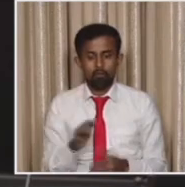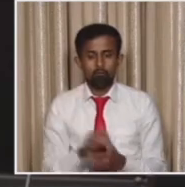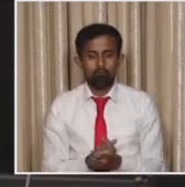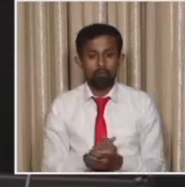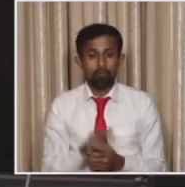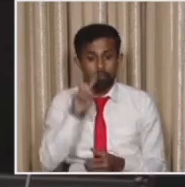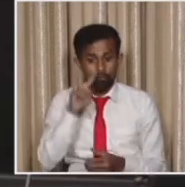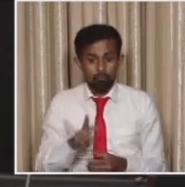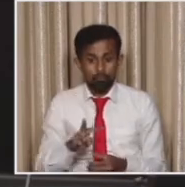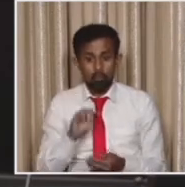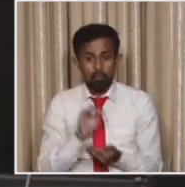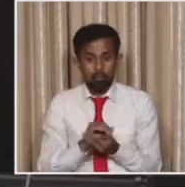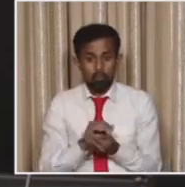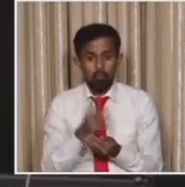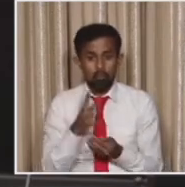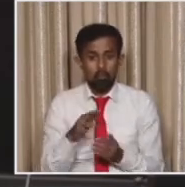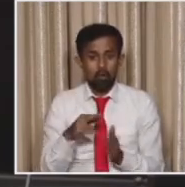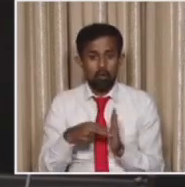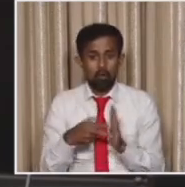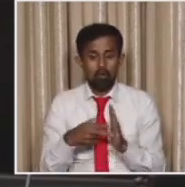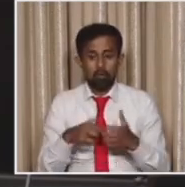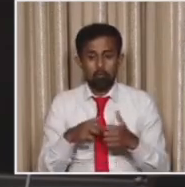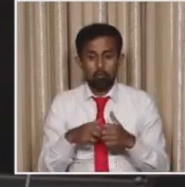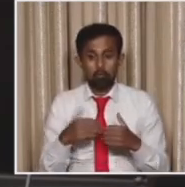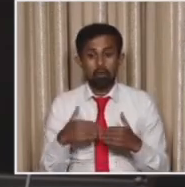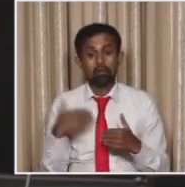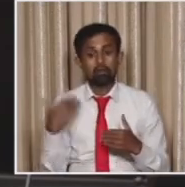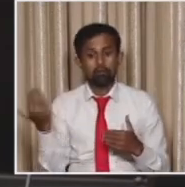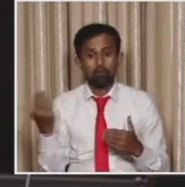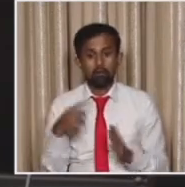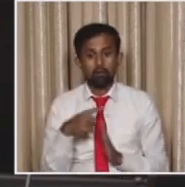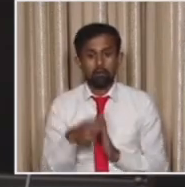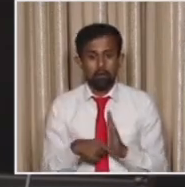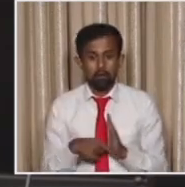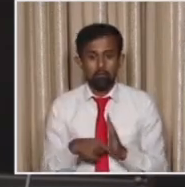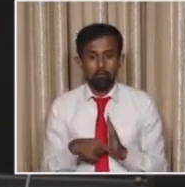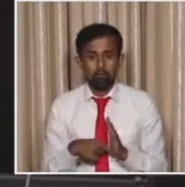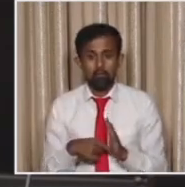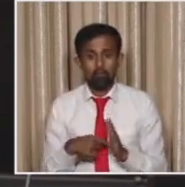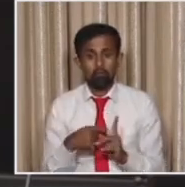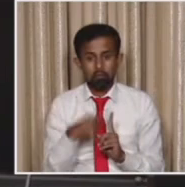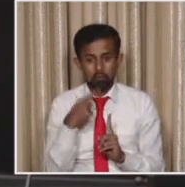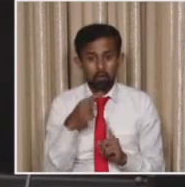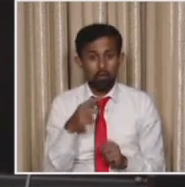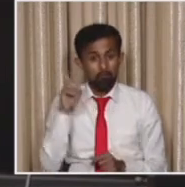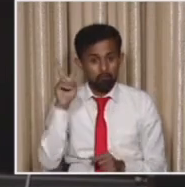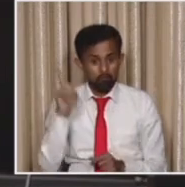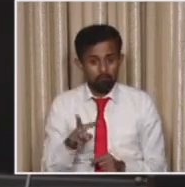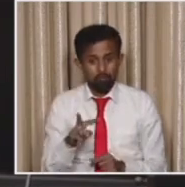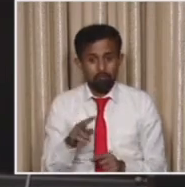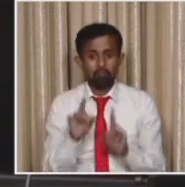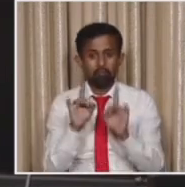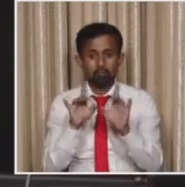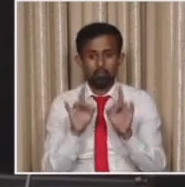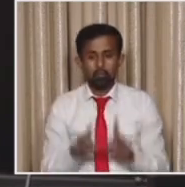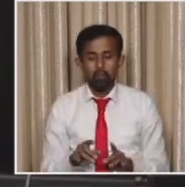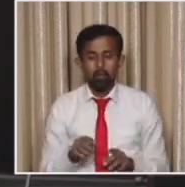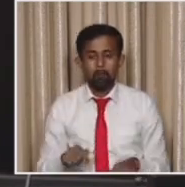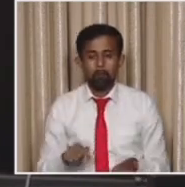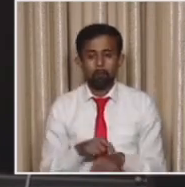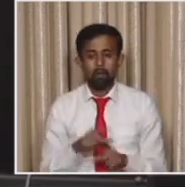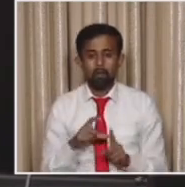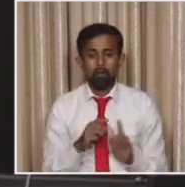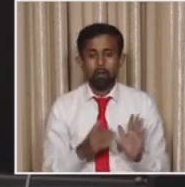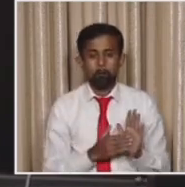විශ්වාසයක් ගොඩනැගිලා තියෙනවා. එතුමා මේ ආර්ථික අර්බුදයෙන් එළියට මේ රට අරගෙන යයි කියලා. ඒ විශ්වාසයේ අනුව මේ වෙනකොට අපිට